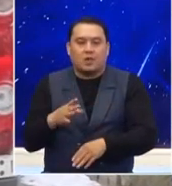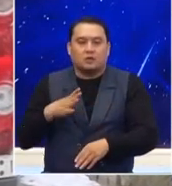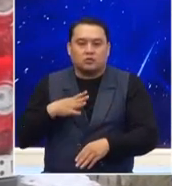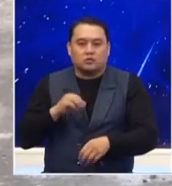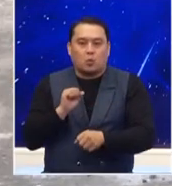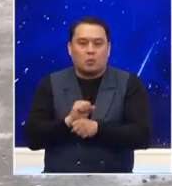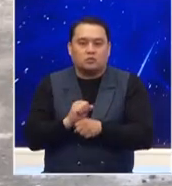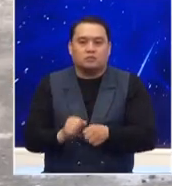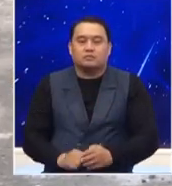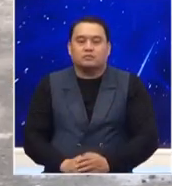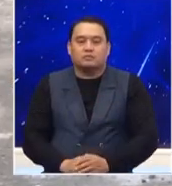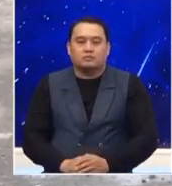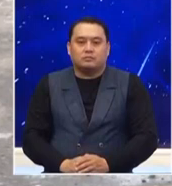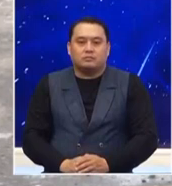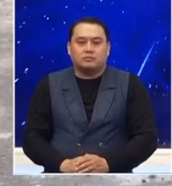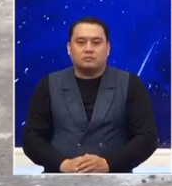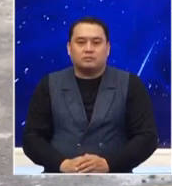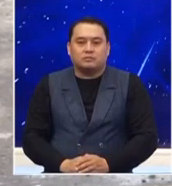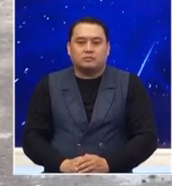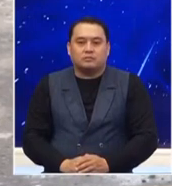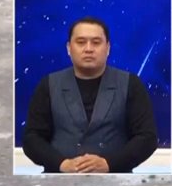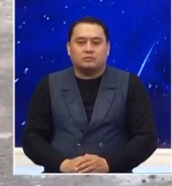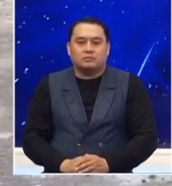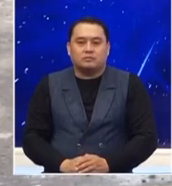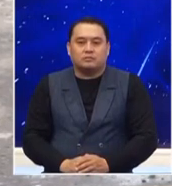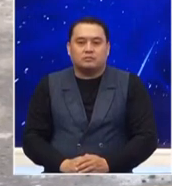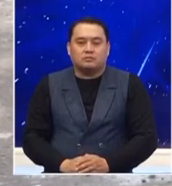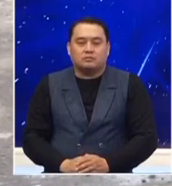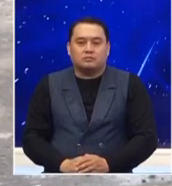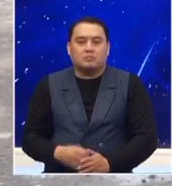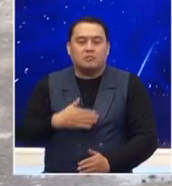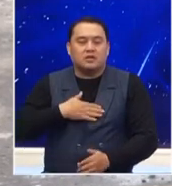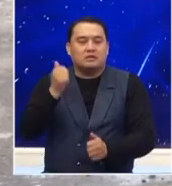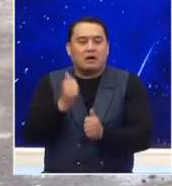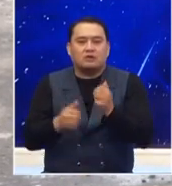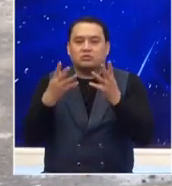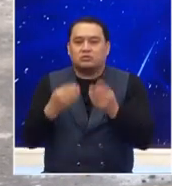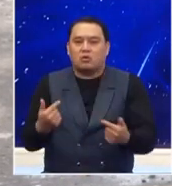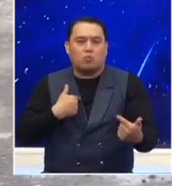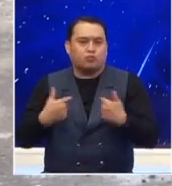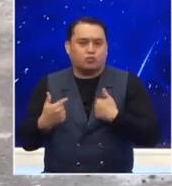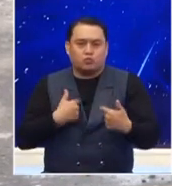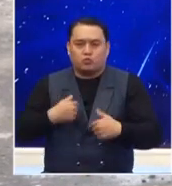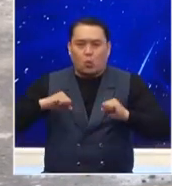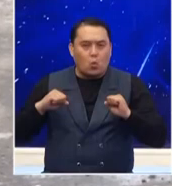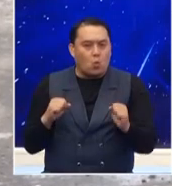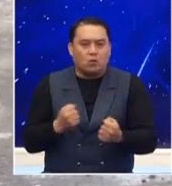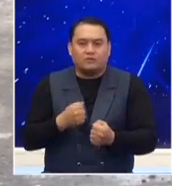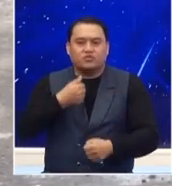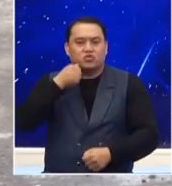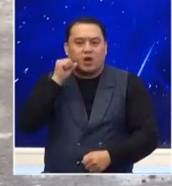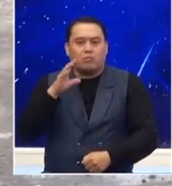труба. Вот уже сколько дней мы каждый день мучаемся, нету газа. Вчера, например,